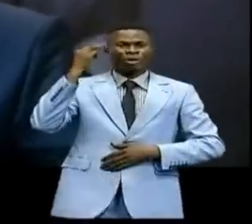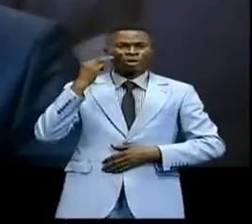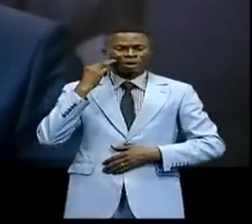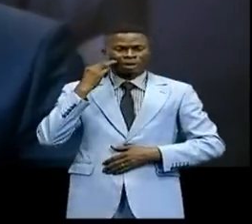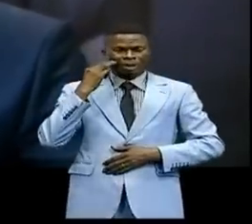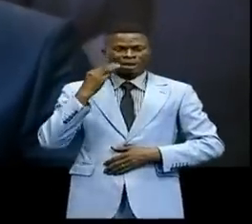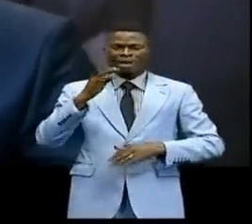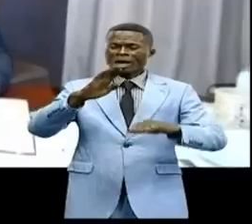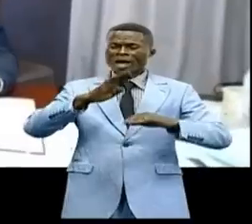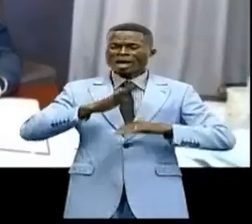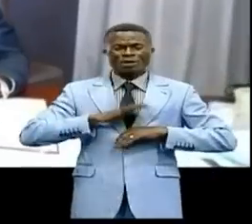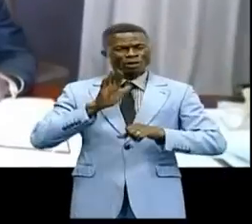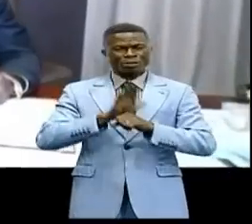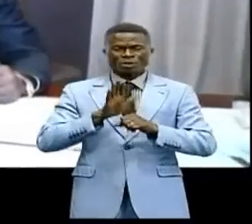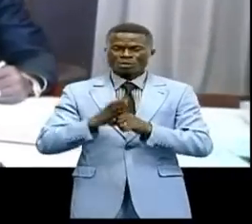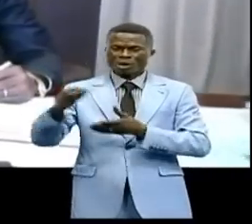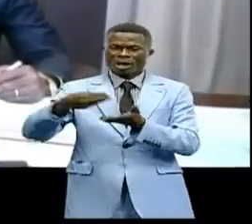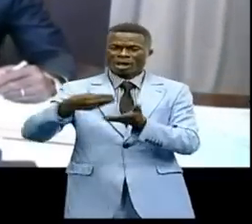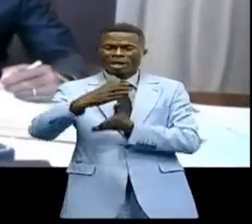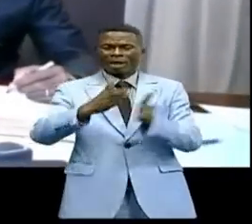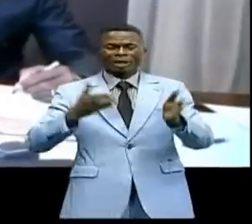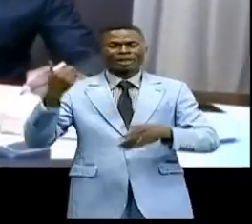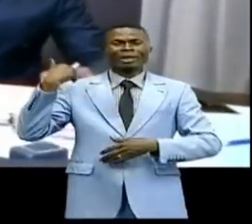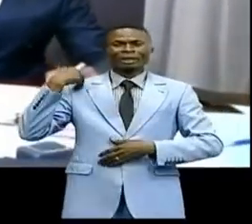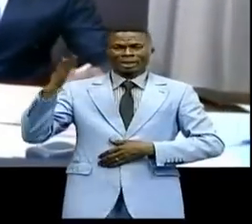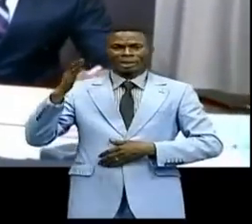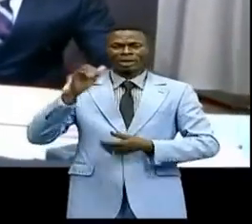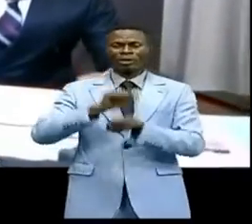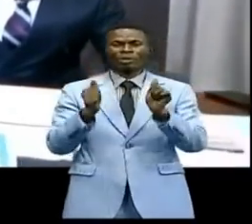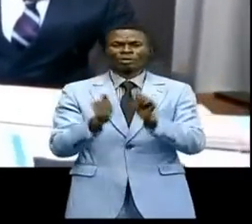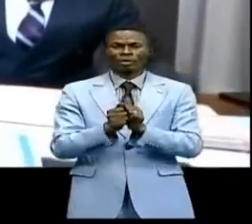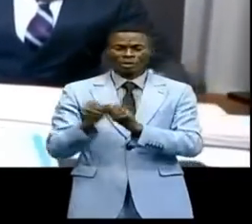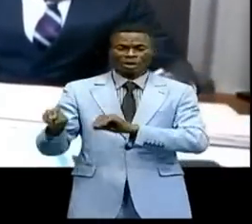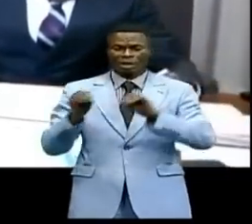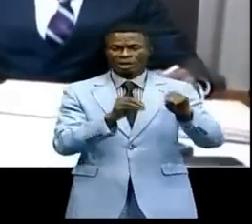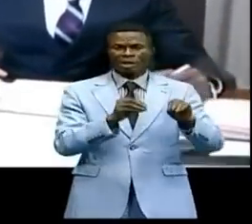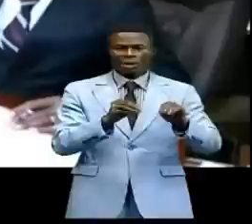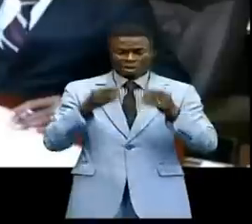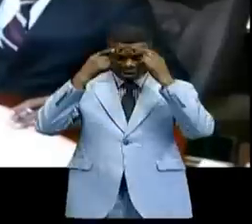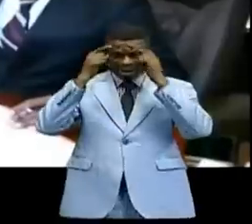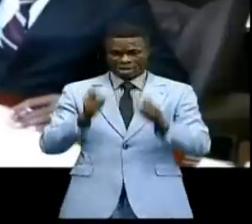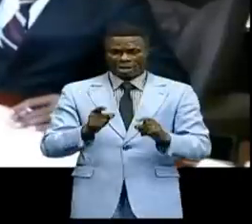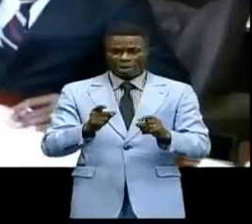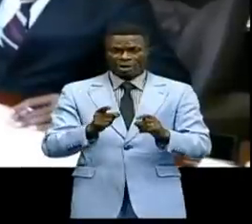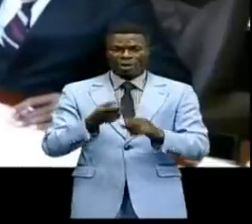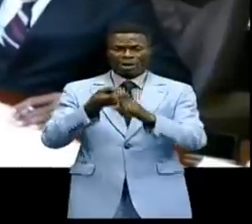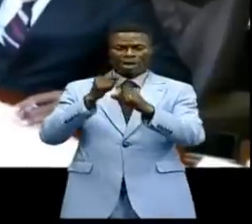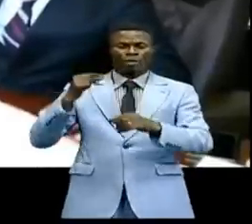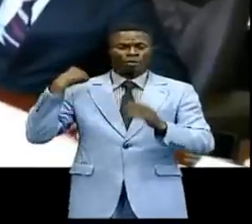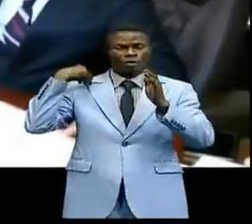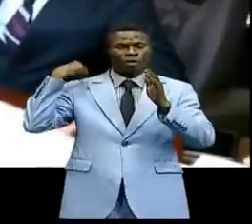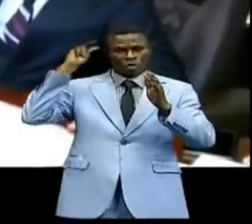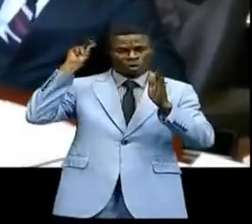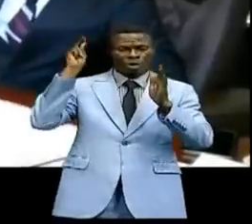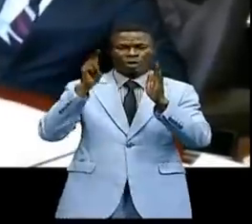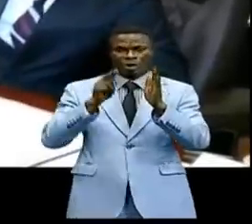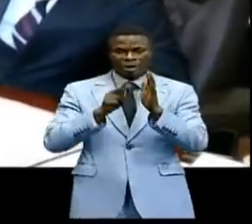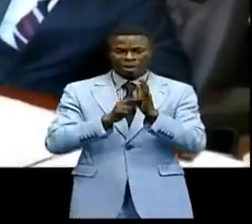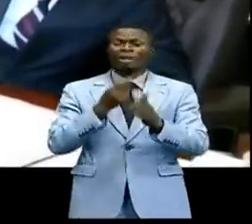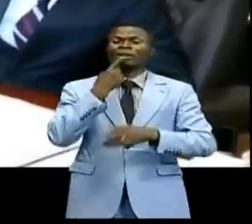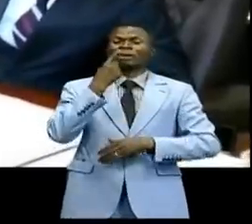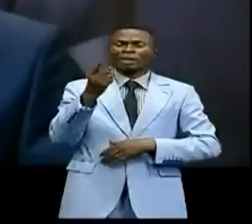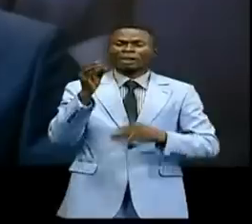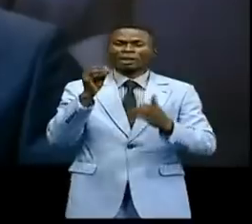l'État satisfaisant de mobilisation des recettes publiques dans le cadre de la mise en œuvre des mesures édictées par le gouvernement. Il a